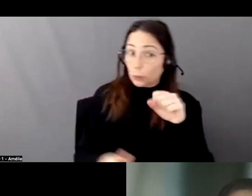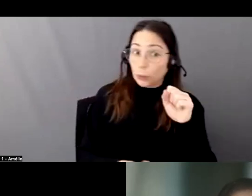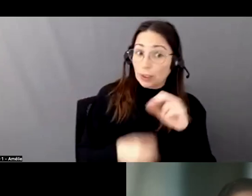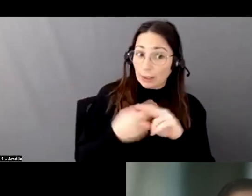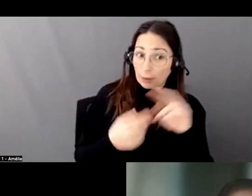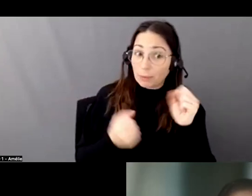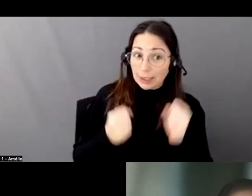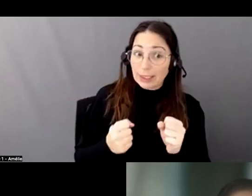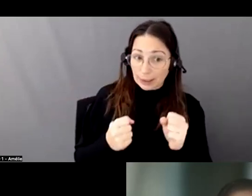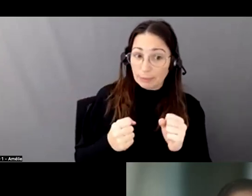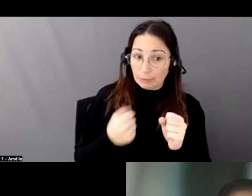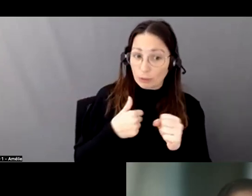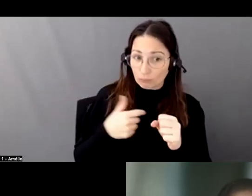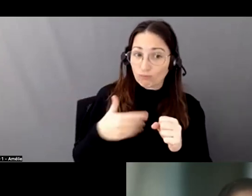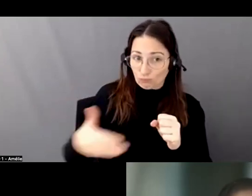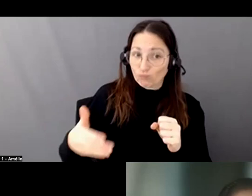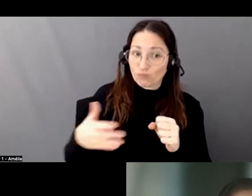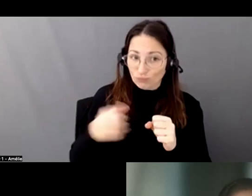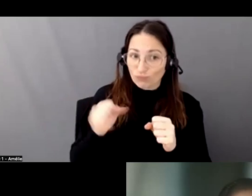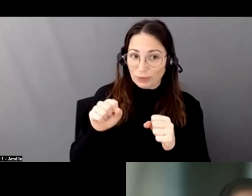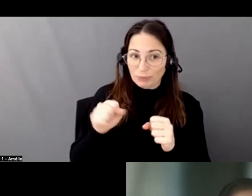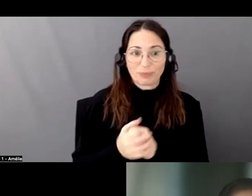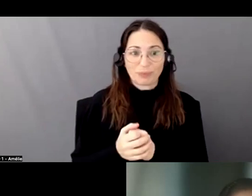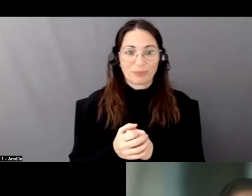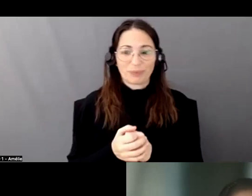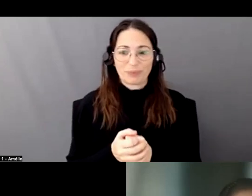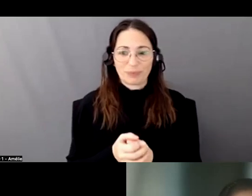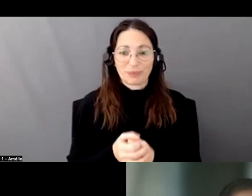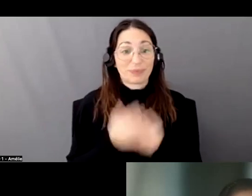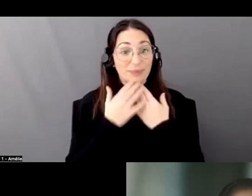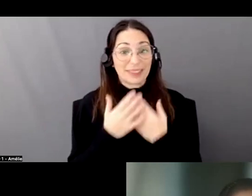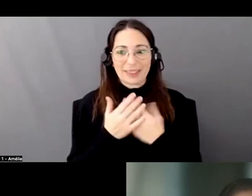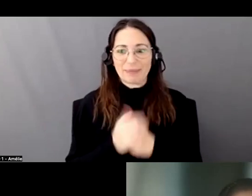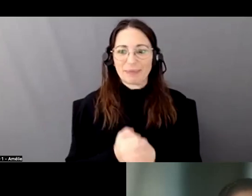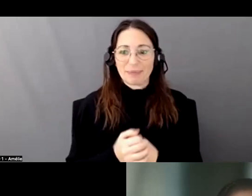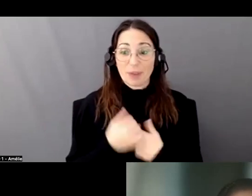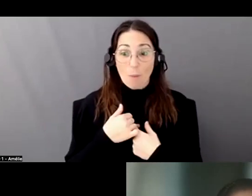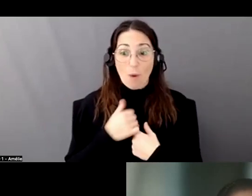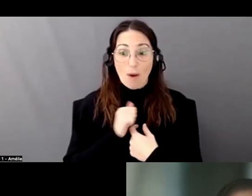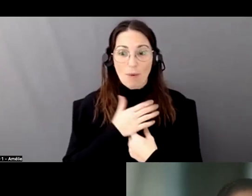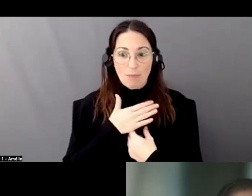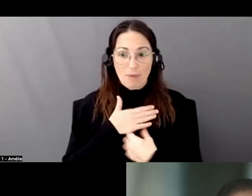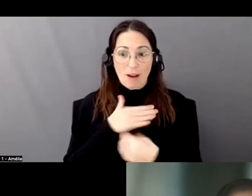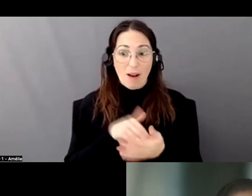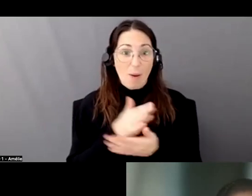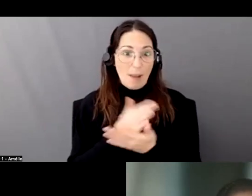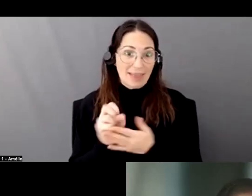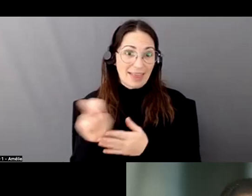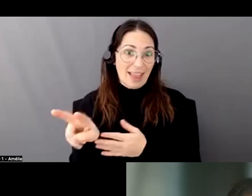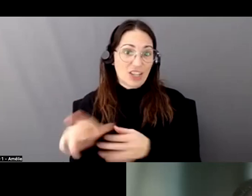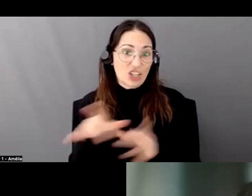c'est possible, je le ferai, je le ferai. Merci. Moi, de Ouais. ma part, j'ai encore partagé le lien